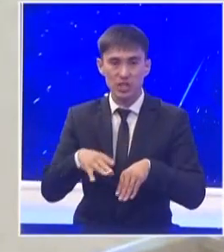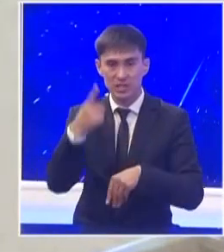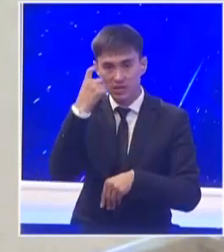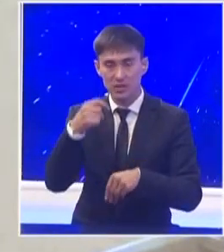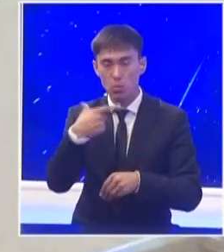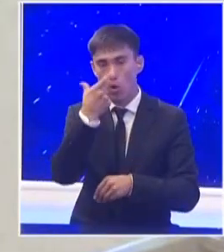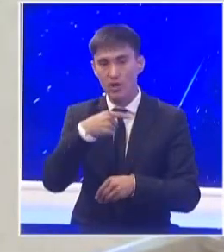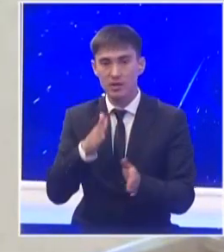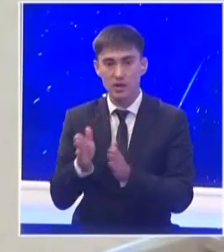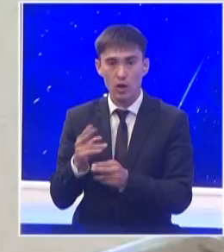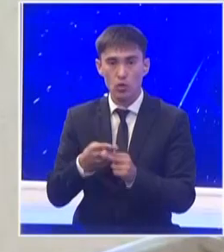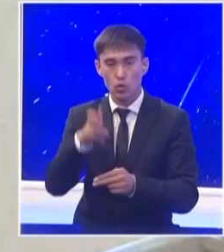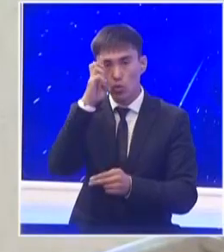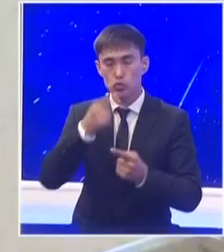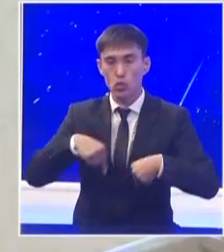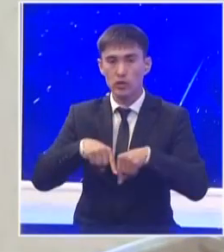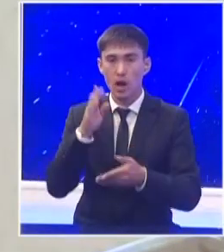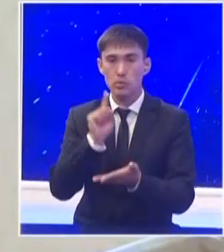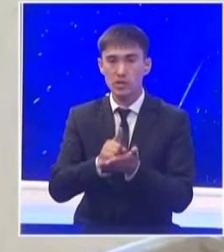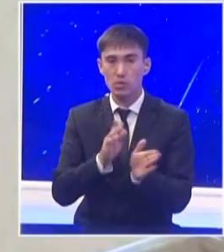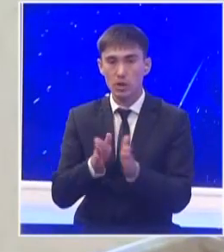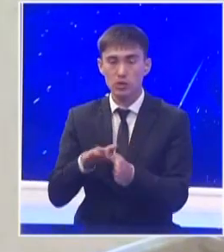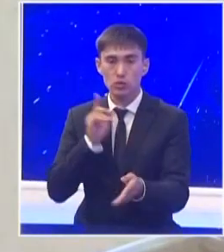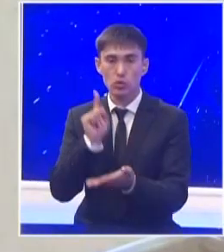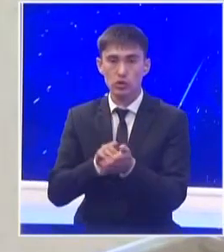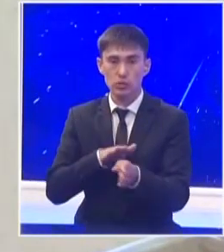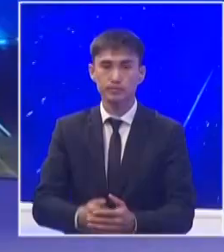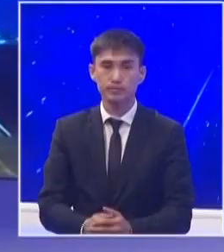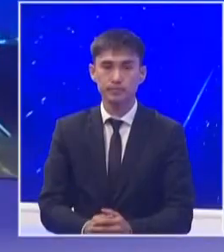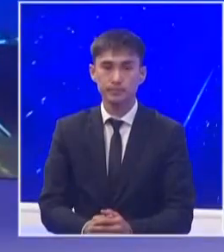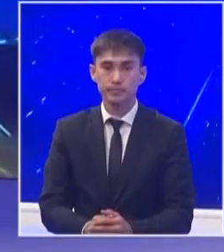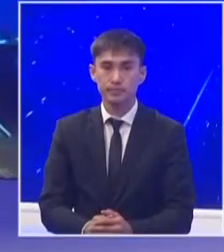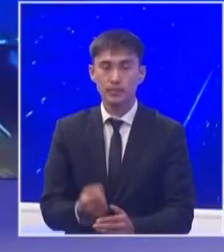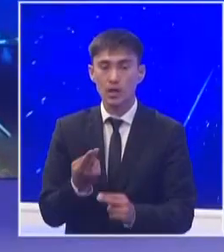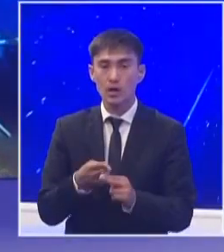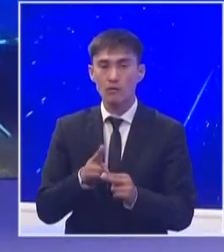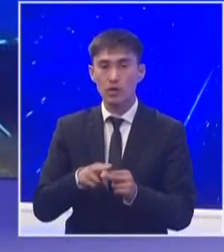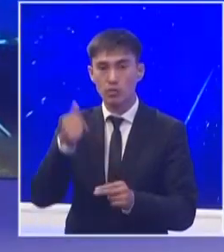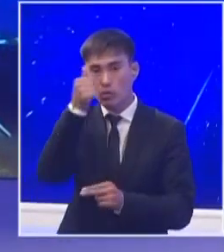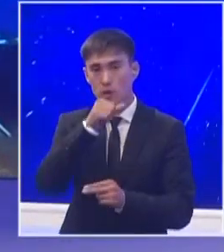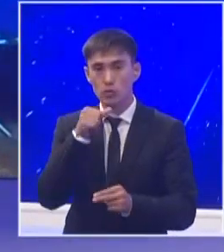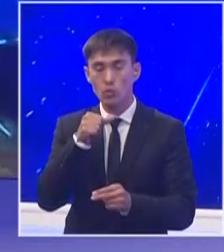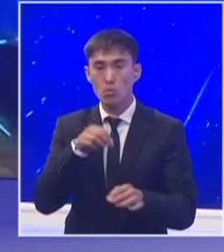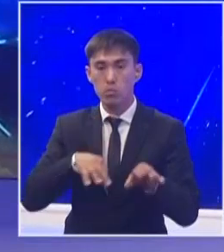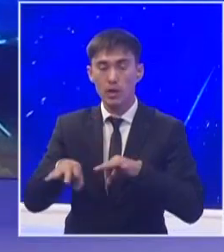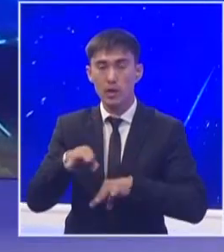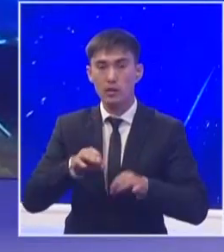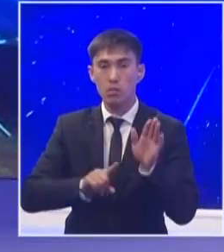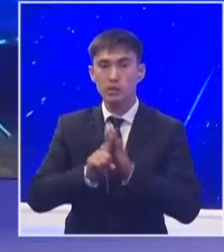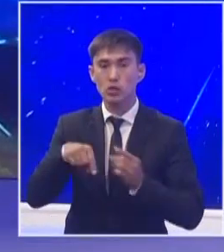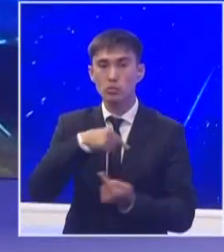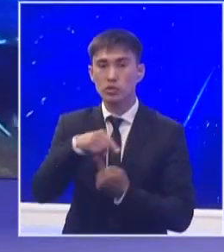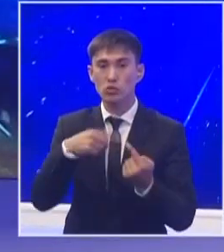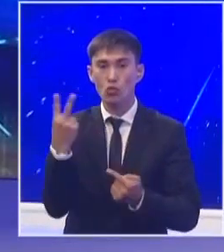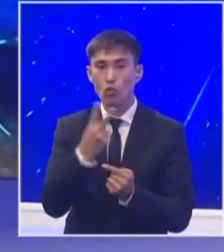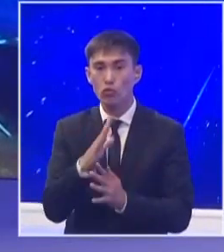по этике, которые госорган в обязательном порядке должен исполнить. В этом году в рамках проекта «Бастау бизнес» удвоен